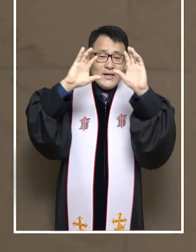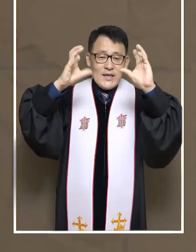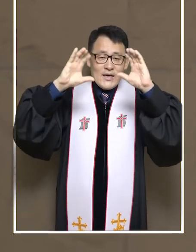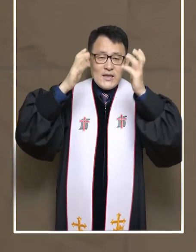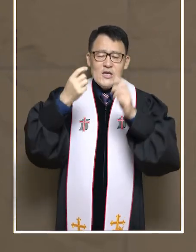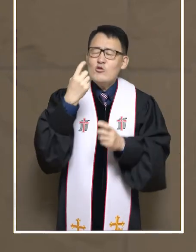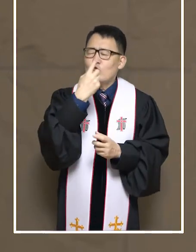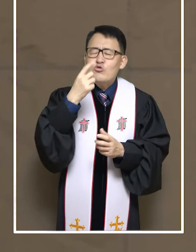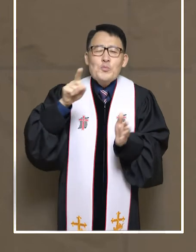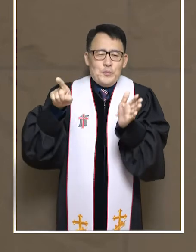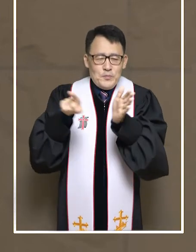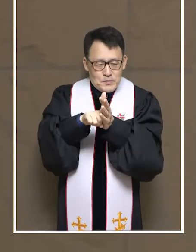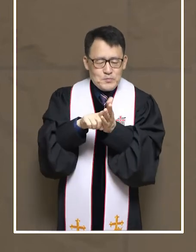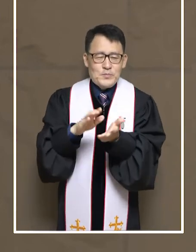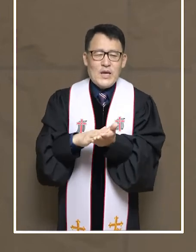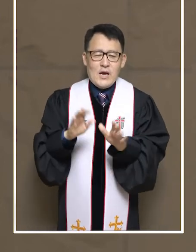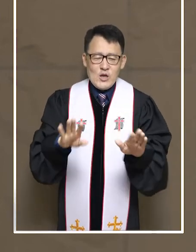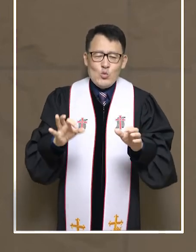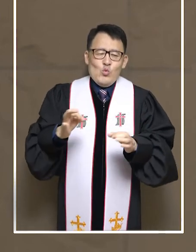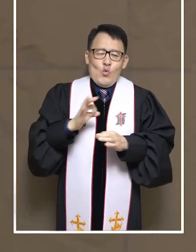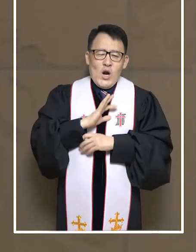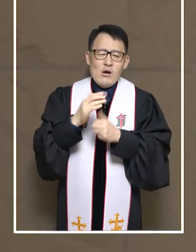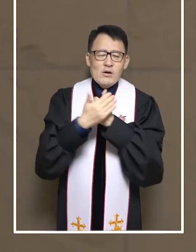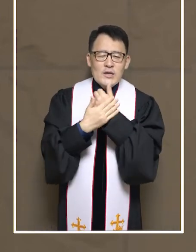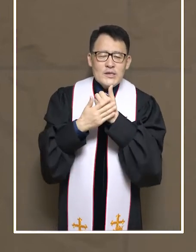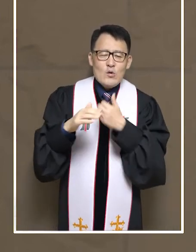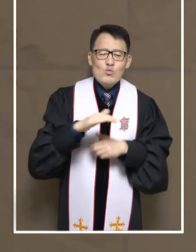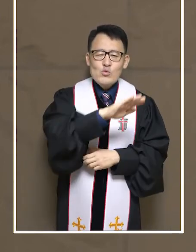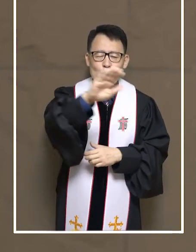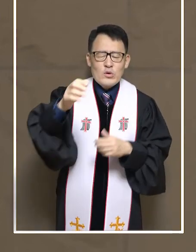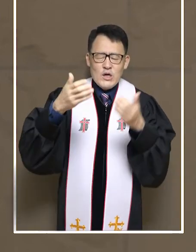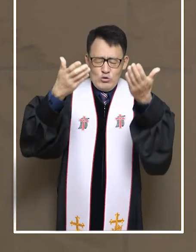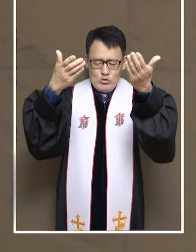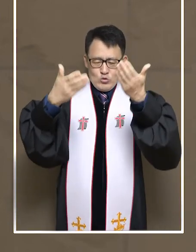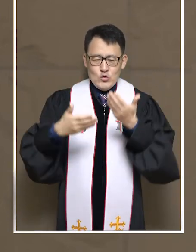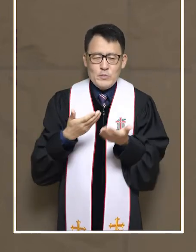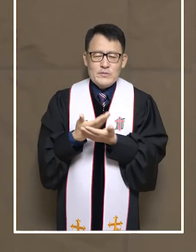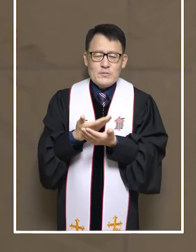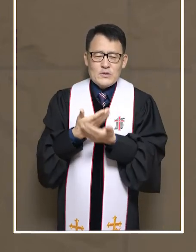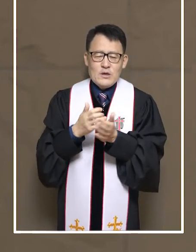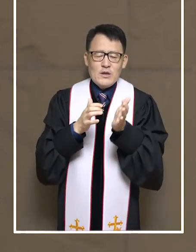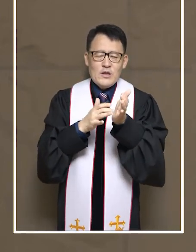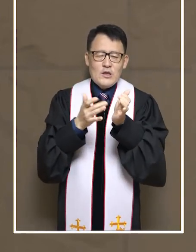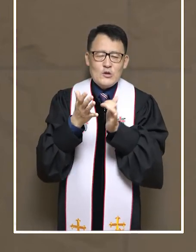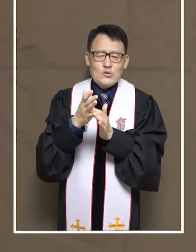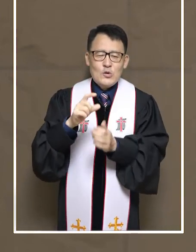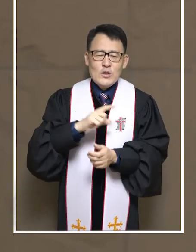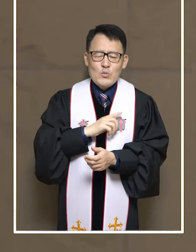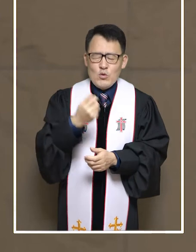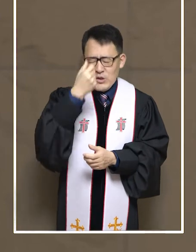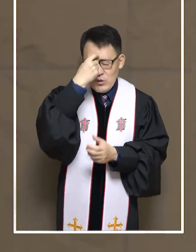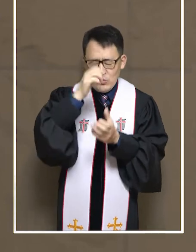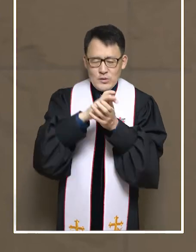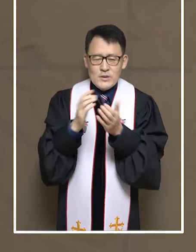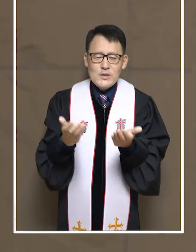궁궐이든 하늘나라가 될 줄로 믿사오니 이 놀라운 은총을 저희 모두에게 내려